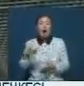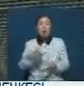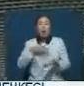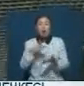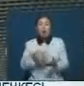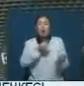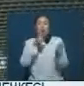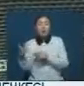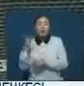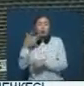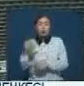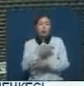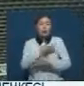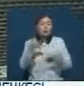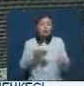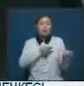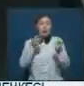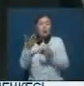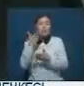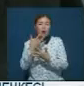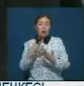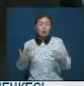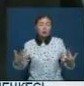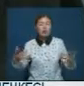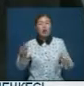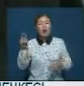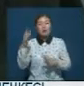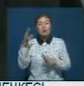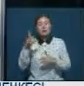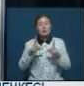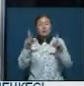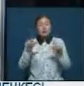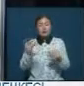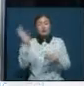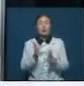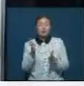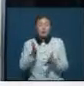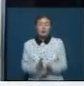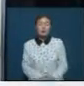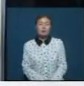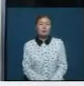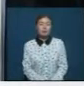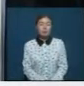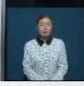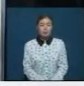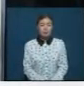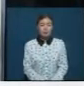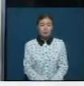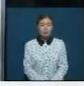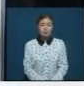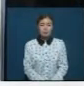көрмеге 3000-нан астам ішік әкелініпті. Әртүрлі жеңілдіктер де қарастырылған. Предусмотрена рассрочка на все